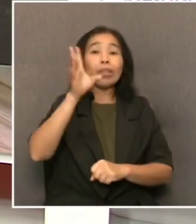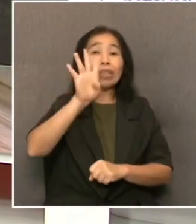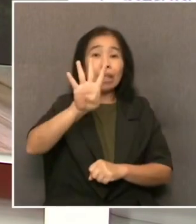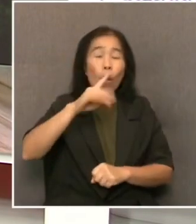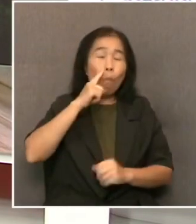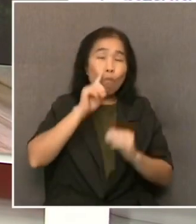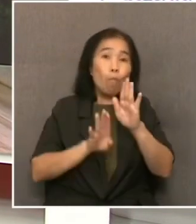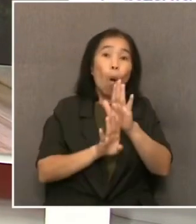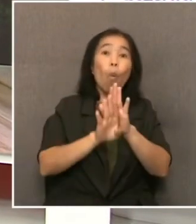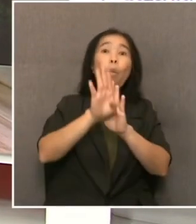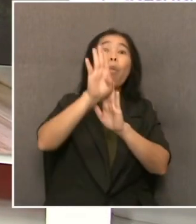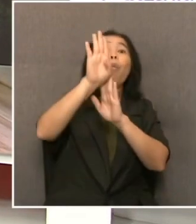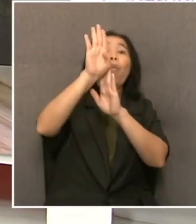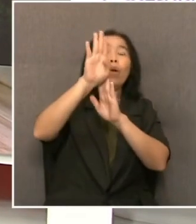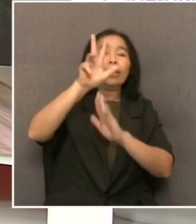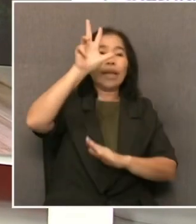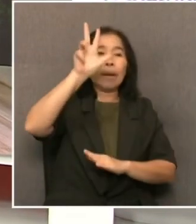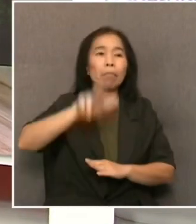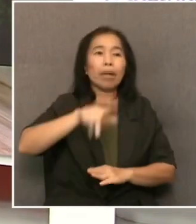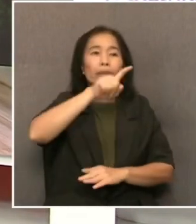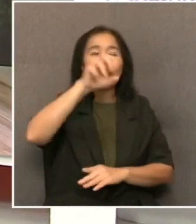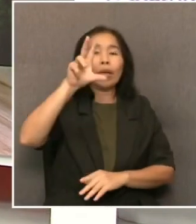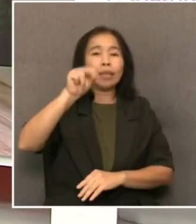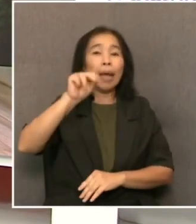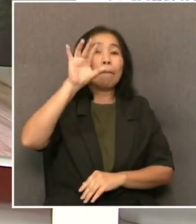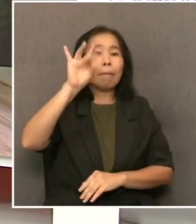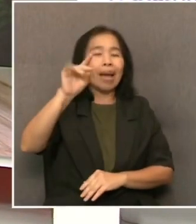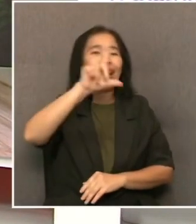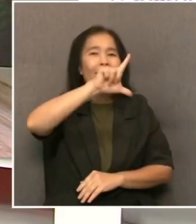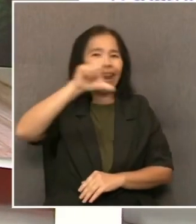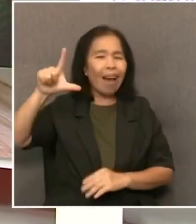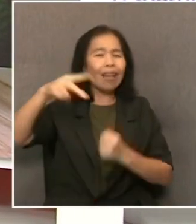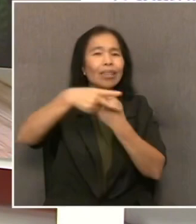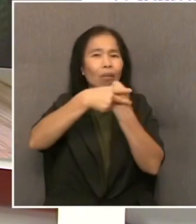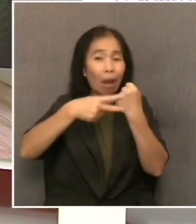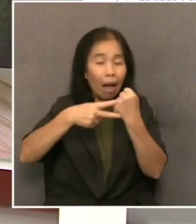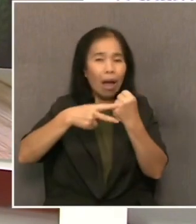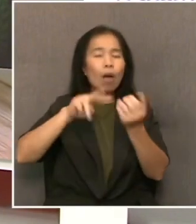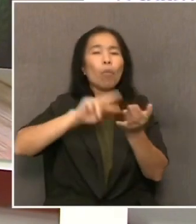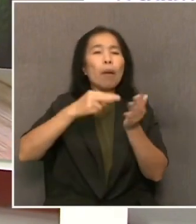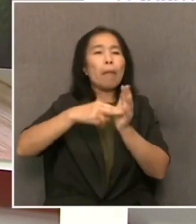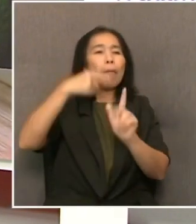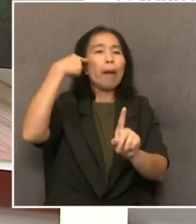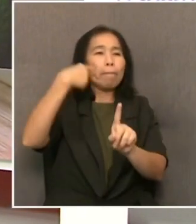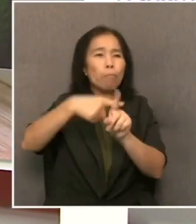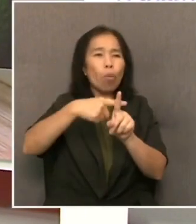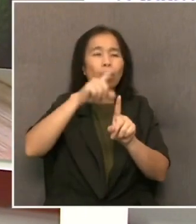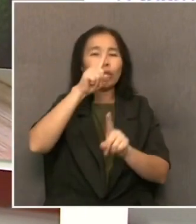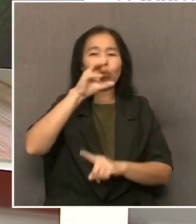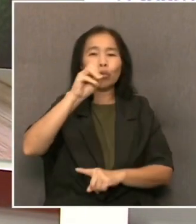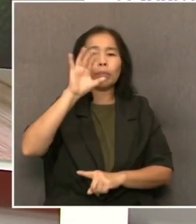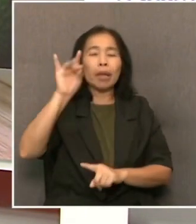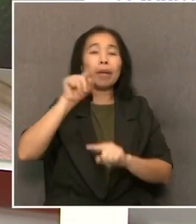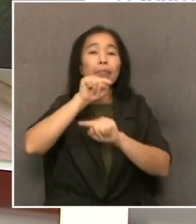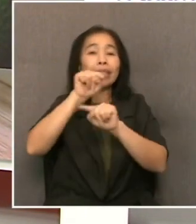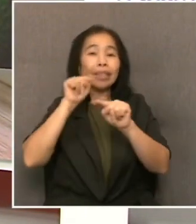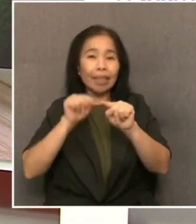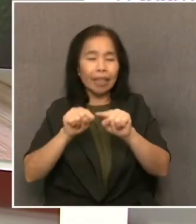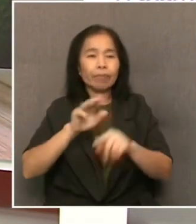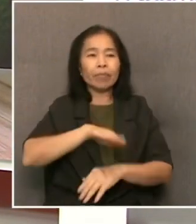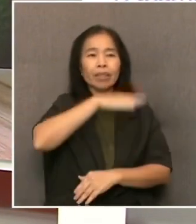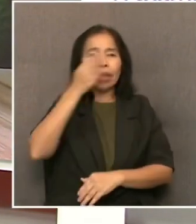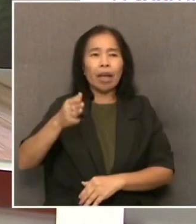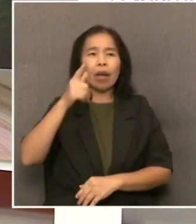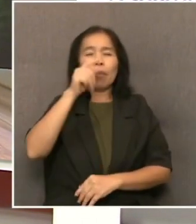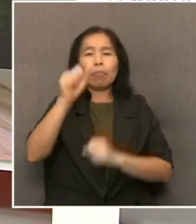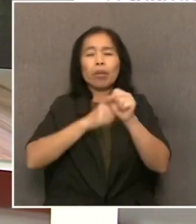สูงขึ้นไปถึง3,100ล้านดอลลาร์ขยายตัวเพิ่มขึ้น 108perนะคะปี 65เกิดอะไรขึ้น